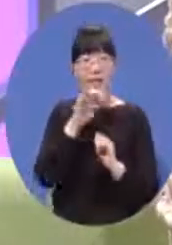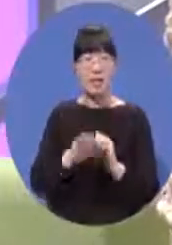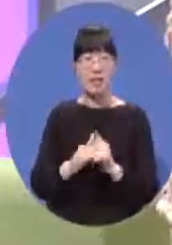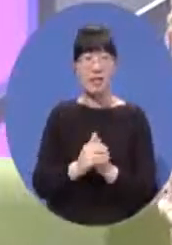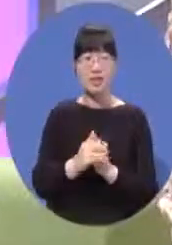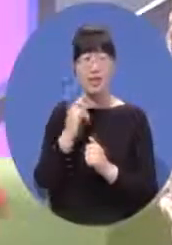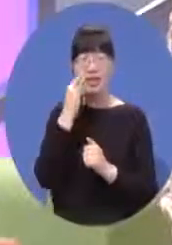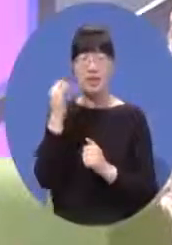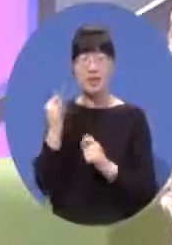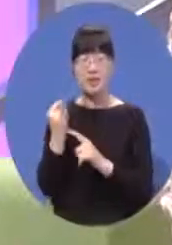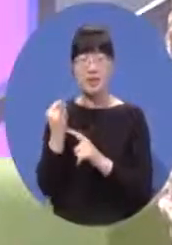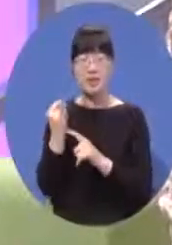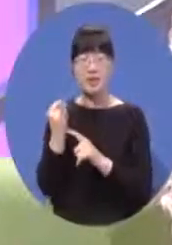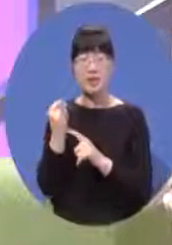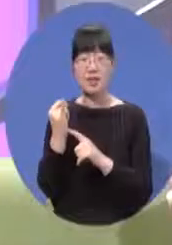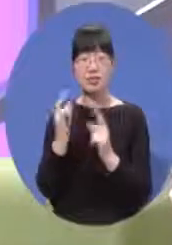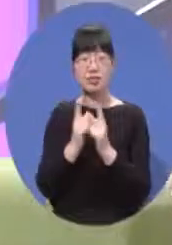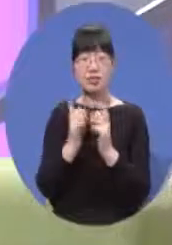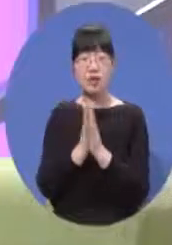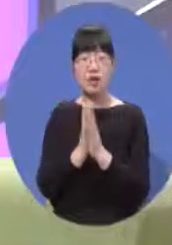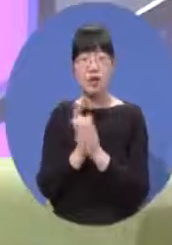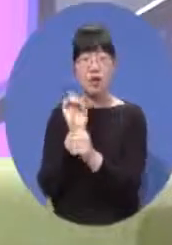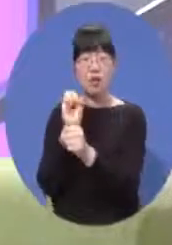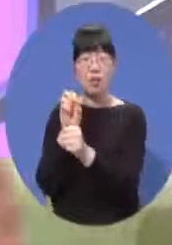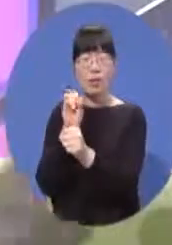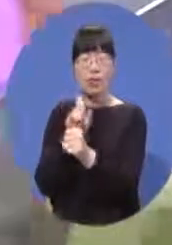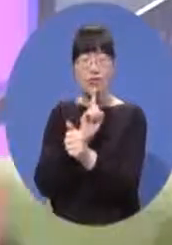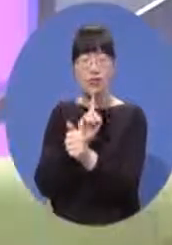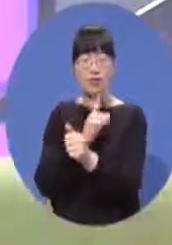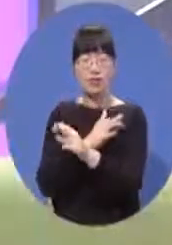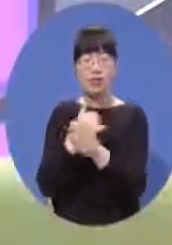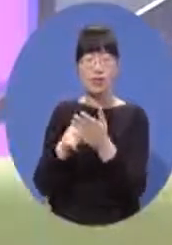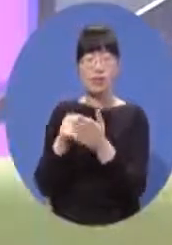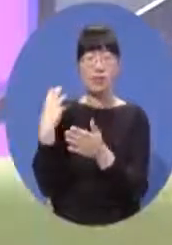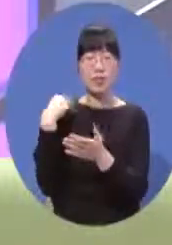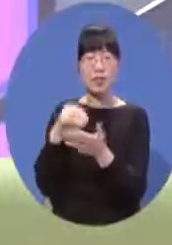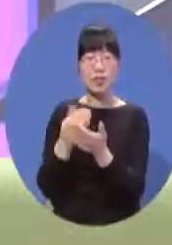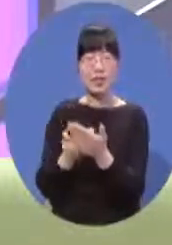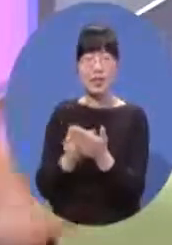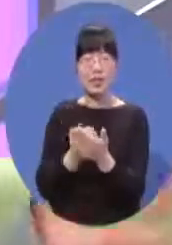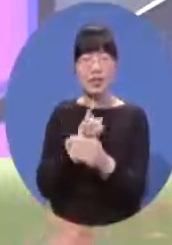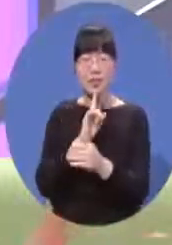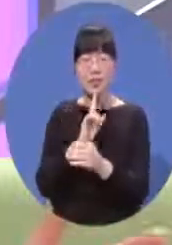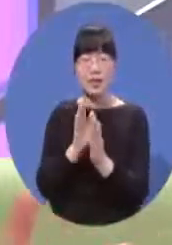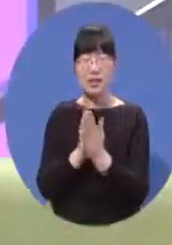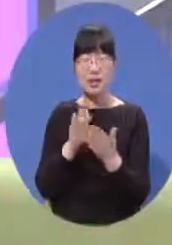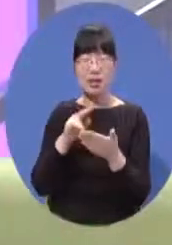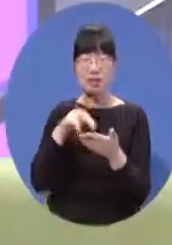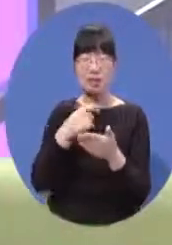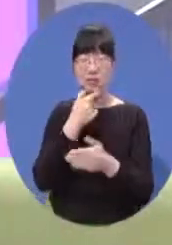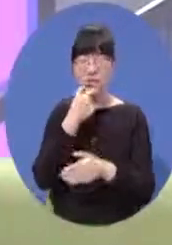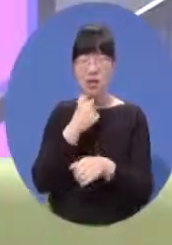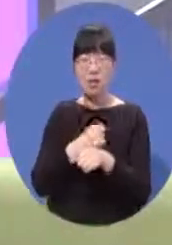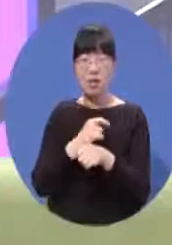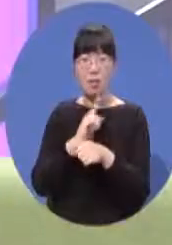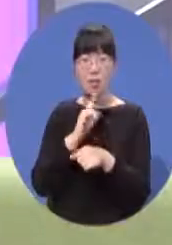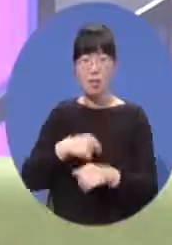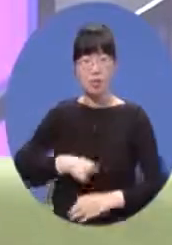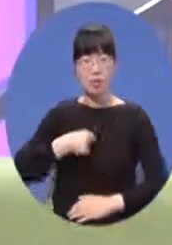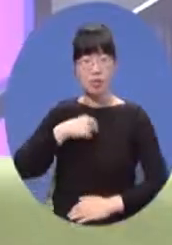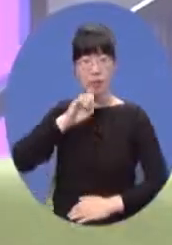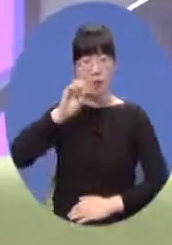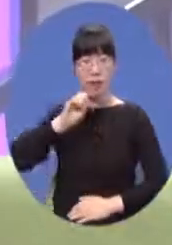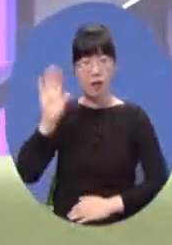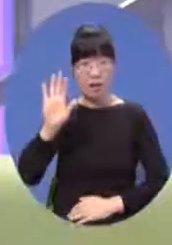네네. 어머님께는 막상 그런 얘기를 직접 하거나 장난감 다시 돌려달라든가 뭐 이런 책 싫다든가 뭐 이런 얘기를 안